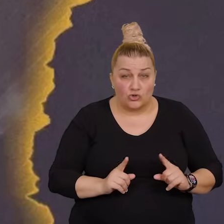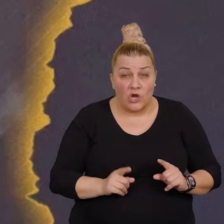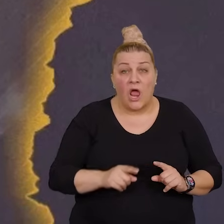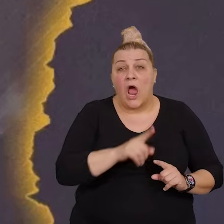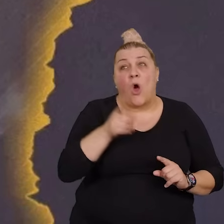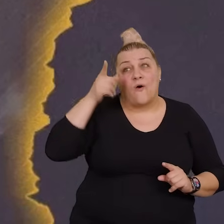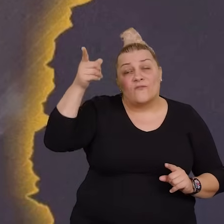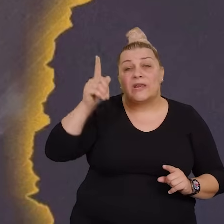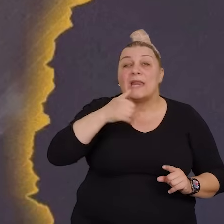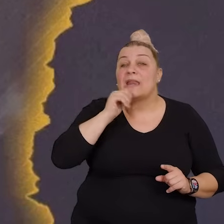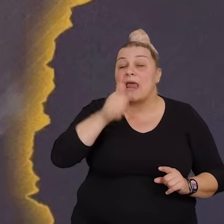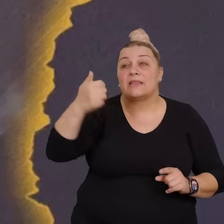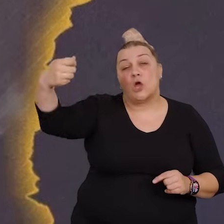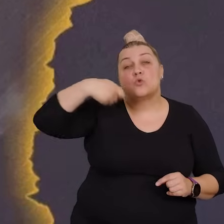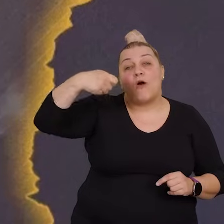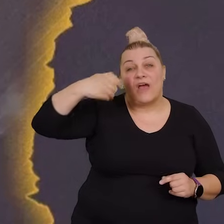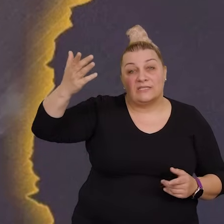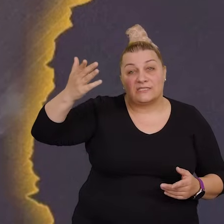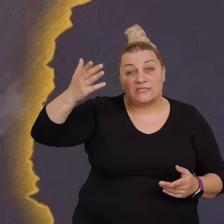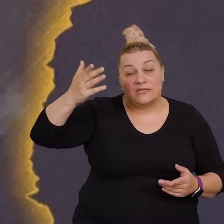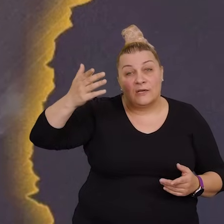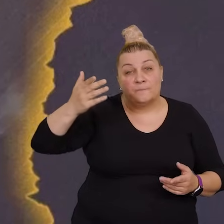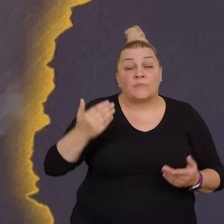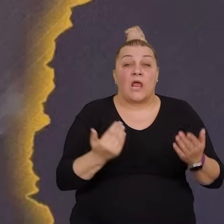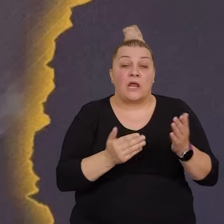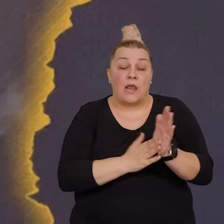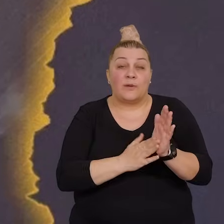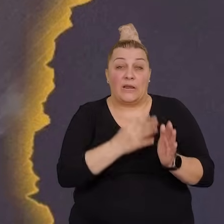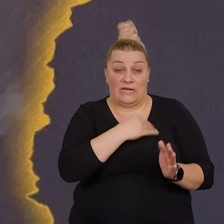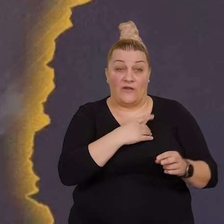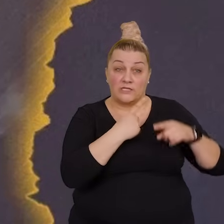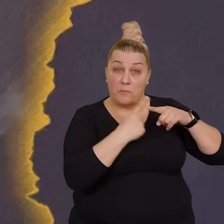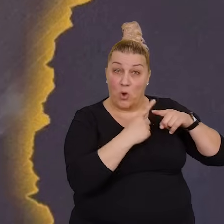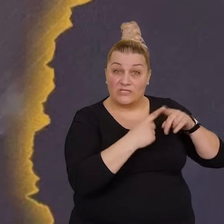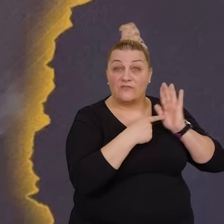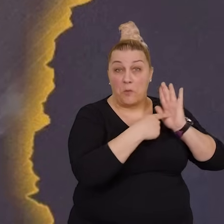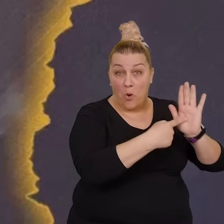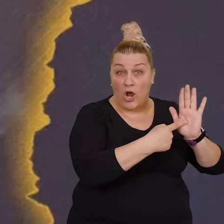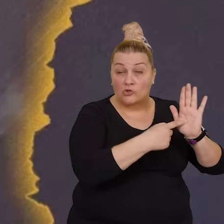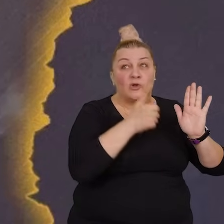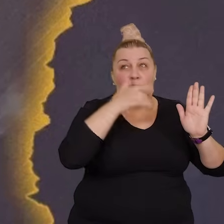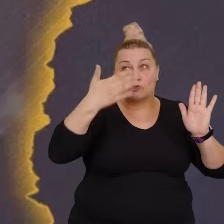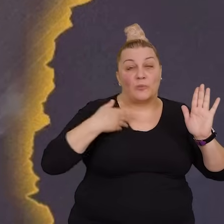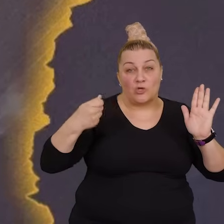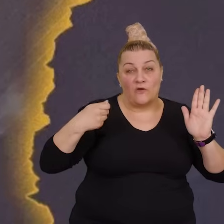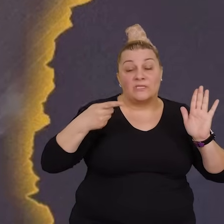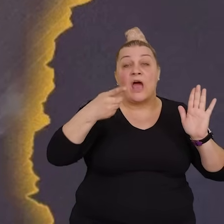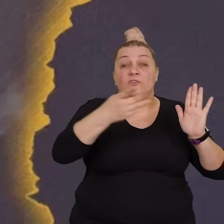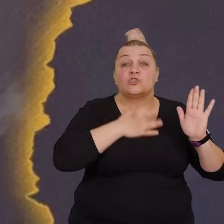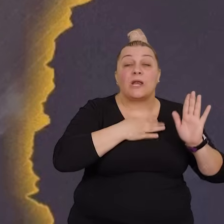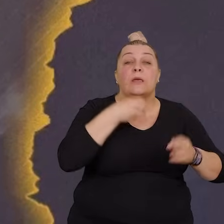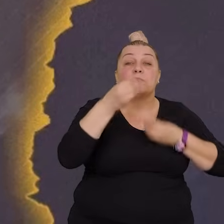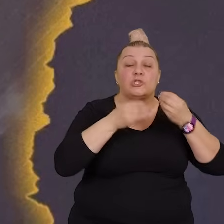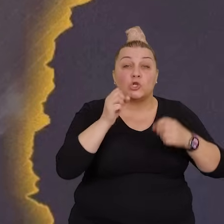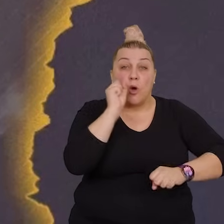u Havcovom neće daju novac za takve stvari. Ako je Hrvatska prikazana pozitivno, a vi ako ćete govoriti o braniteljima i o tome što se događalo, onda je